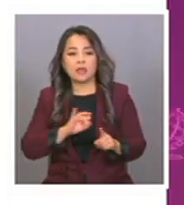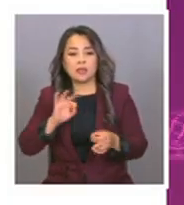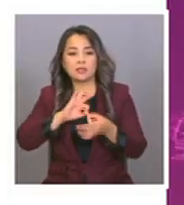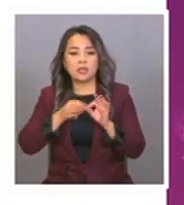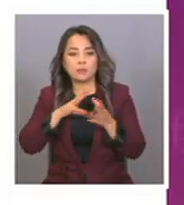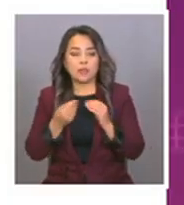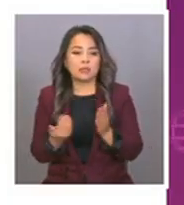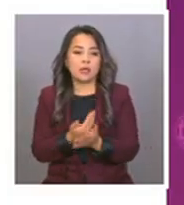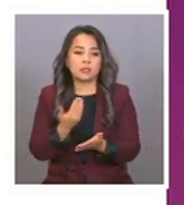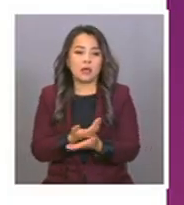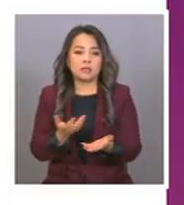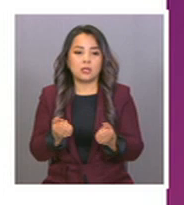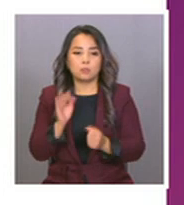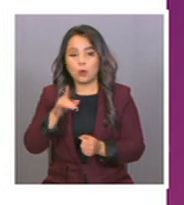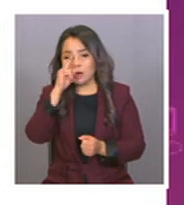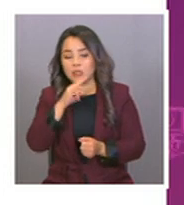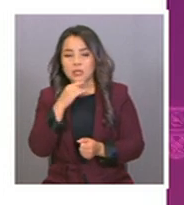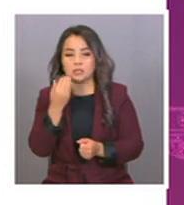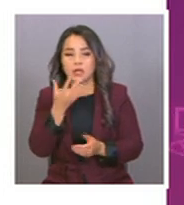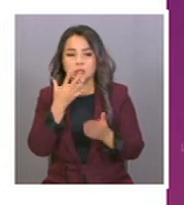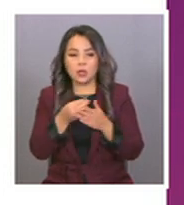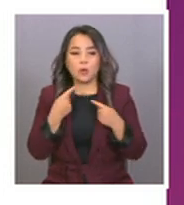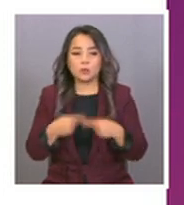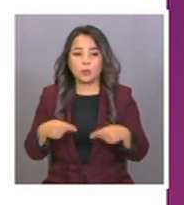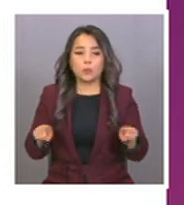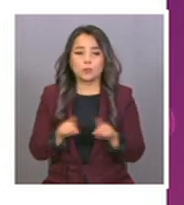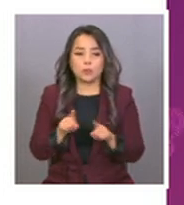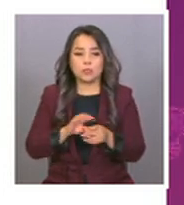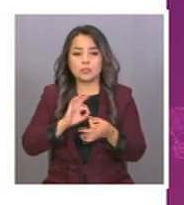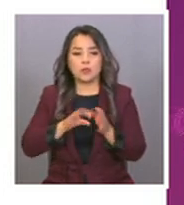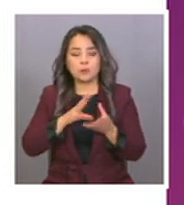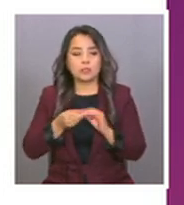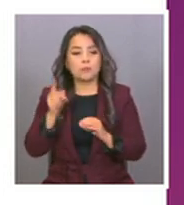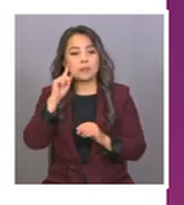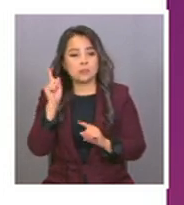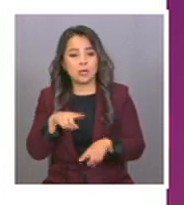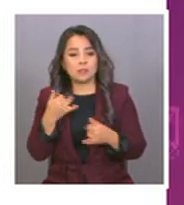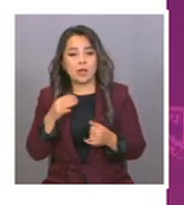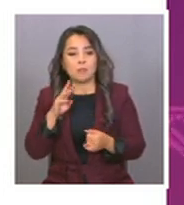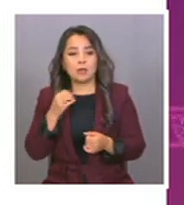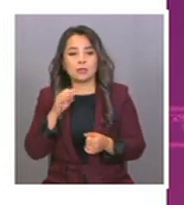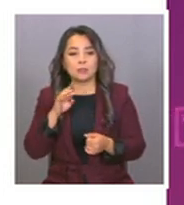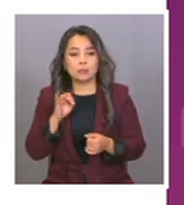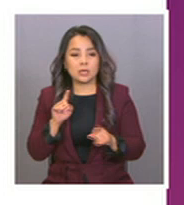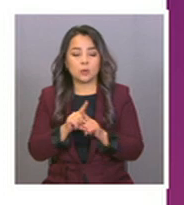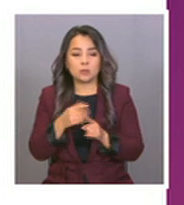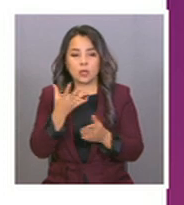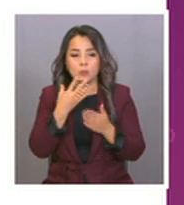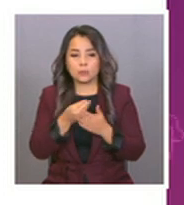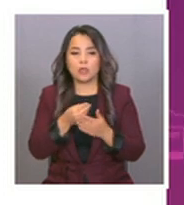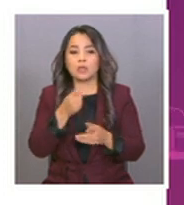аласыздар. Қазақ шешендік сөздерінің түрлері туралы білесіздер. Майқы бейдің шешендік сөздерімен